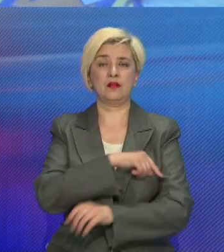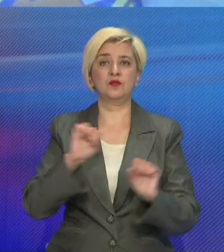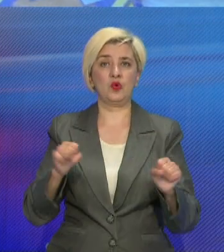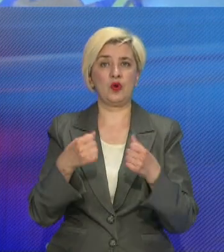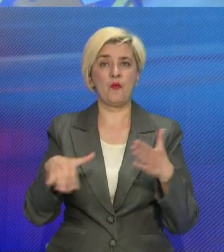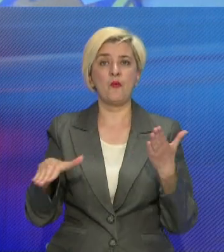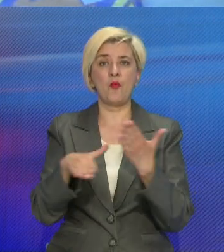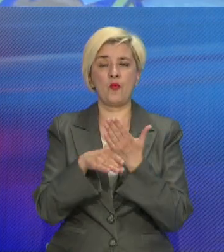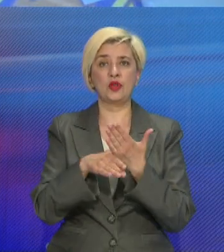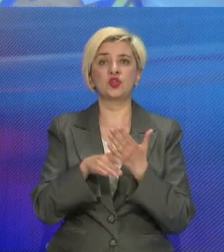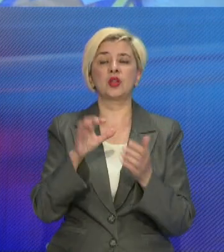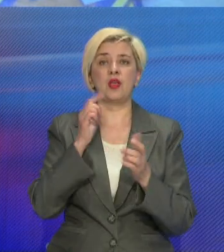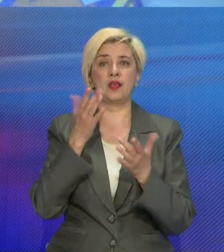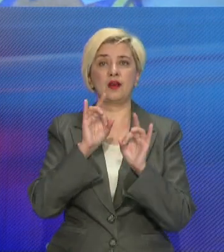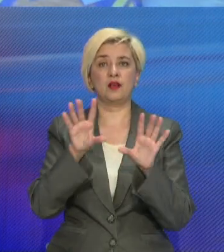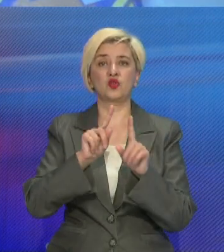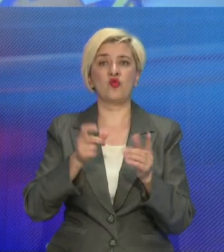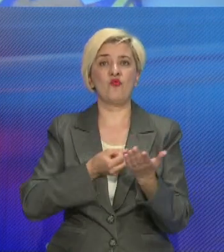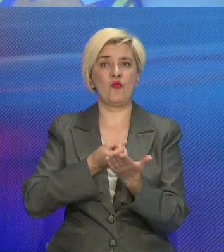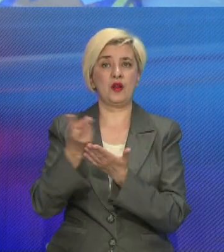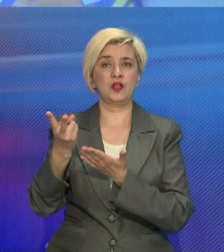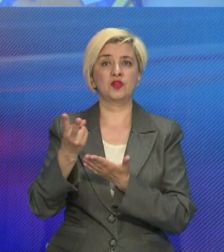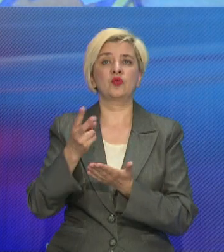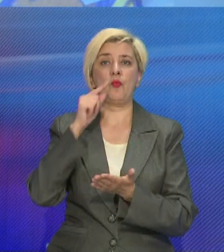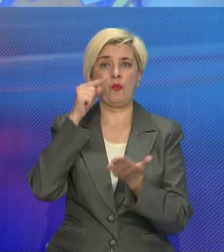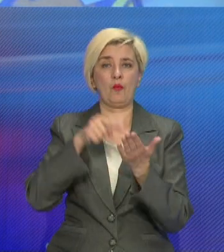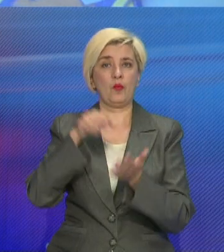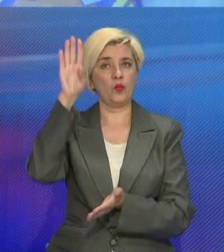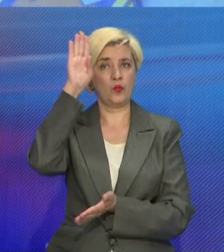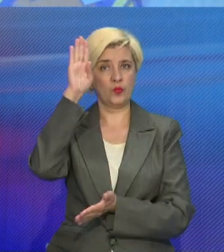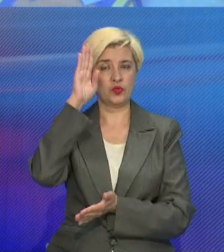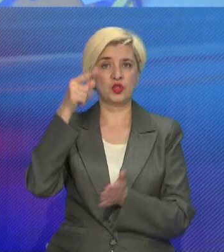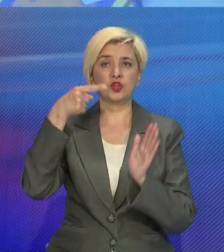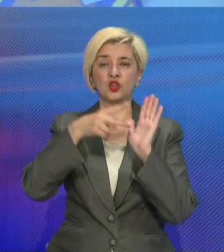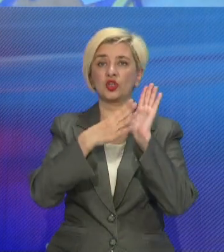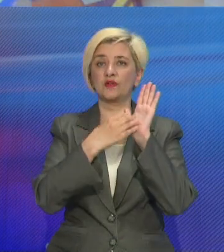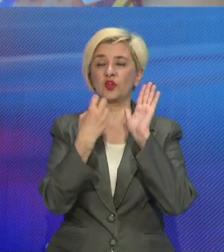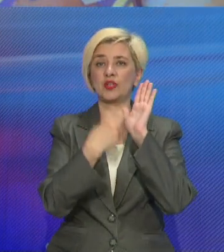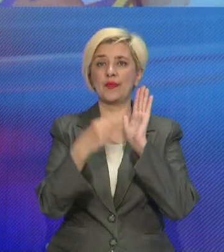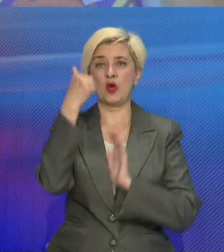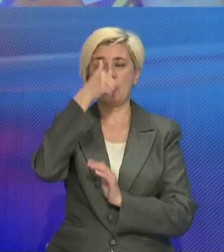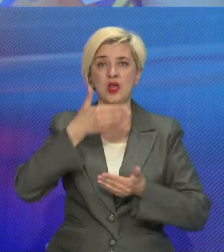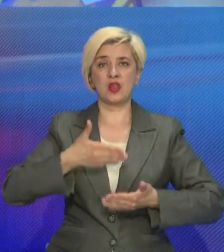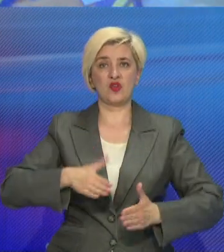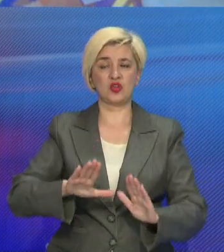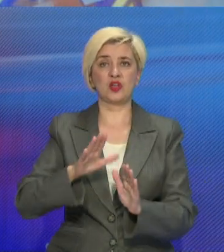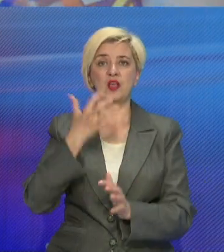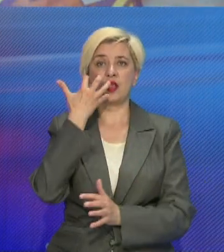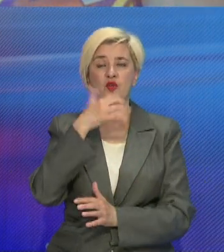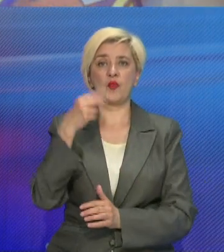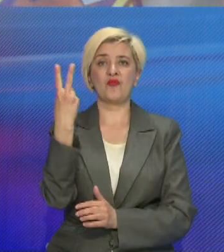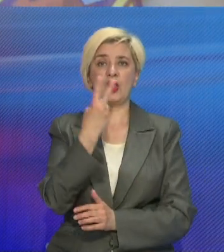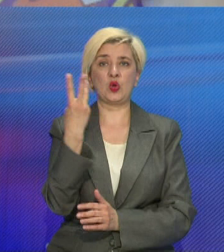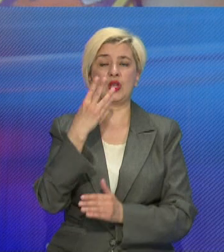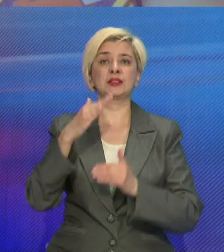расказалі выратавальнікам, што ва ўстанову аховы здароўя дастаўлены мужчына 1970 года нараджэння з апёкамі другой і трэцяй